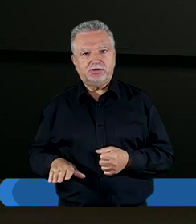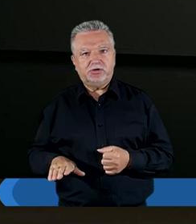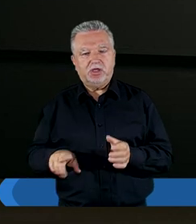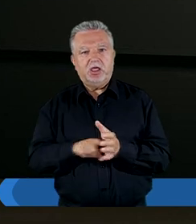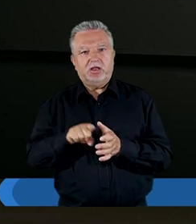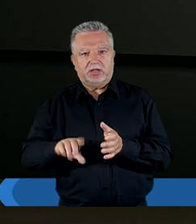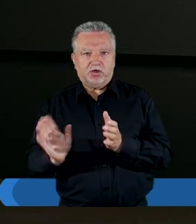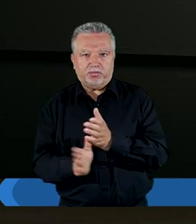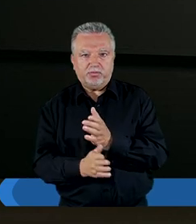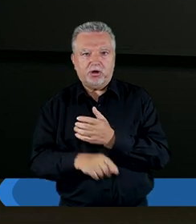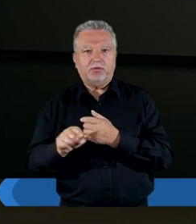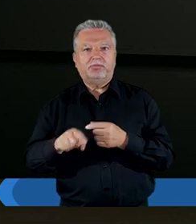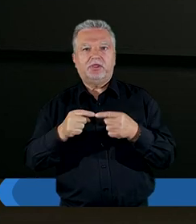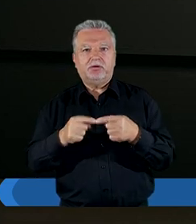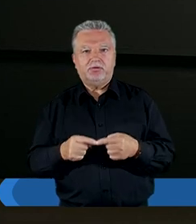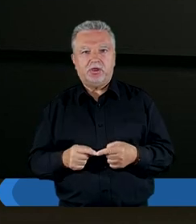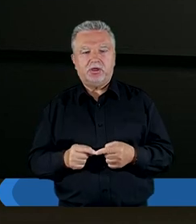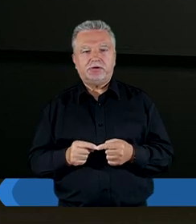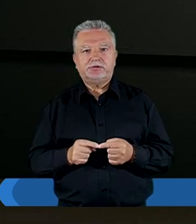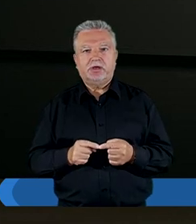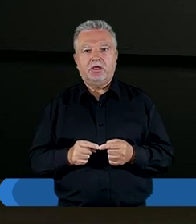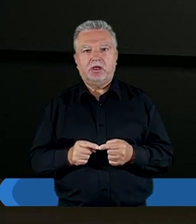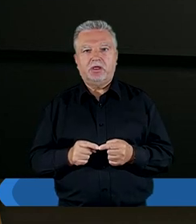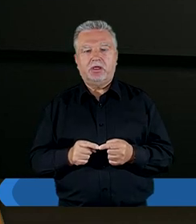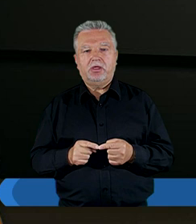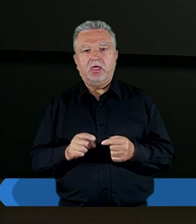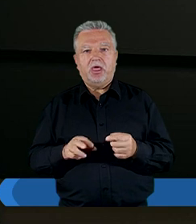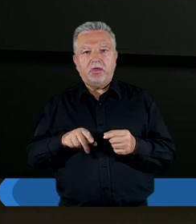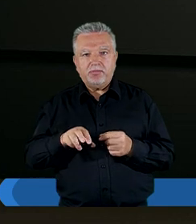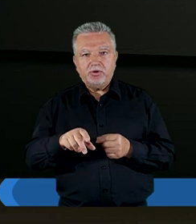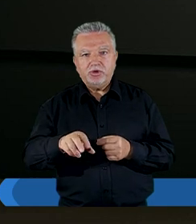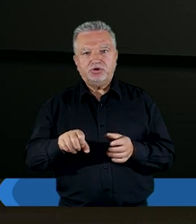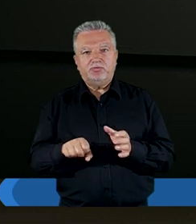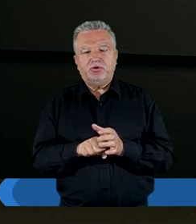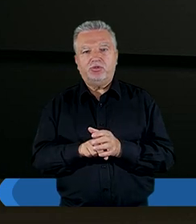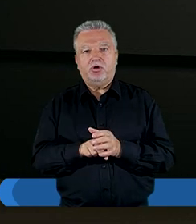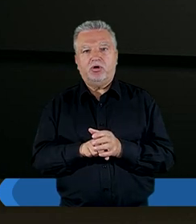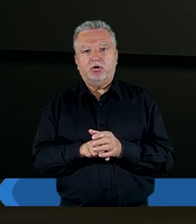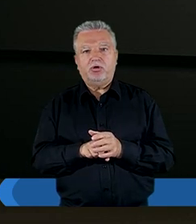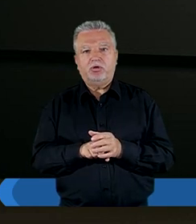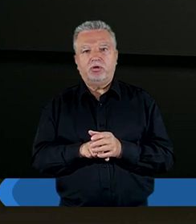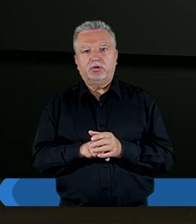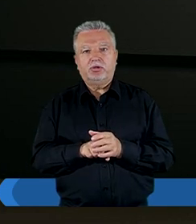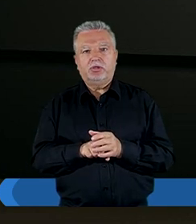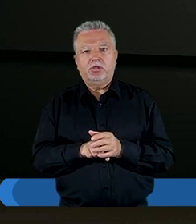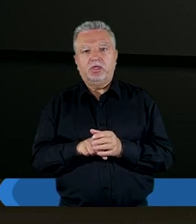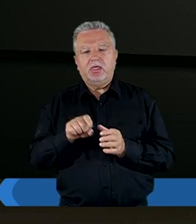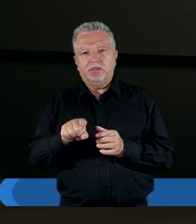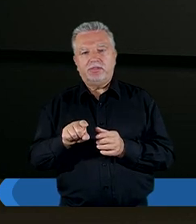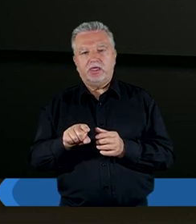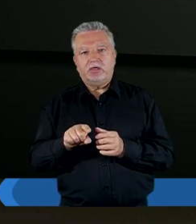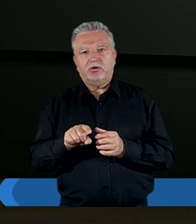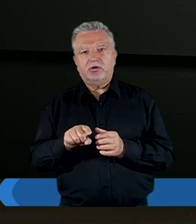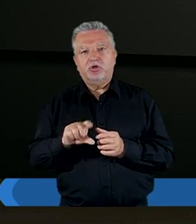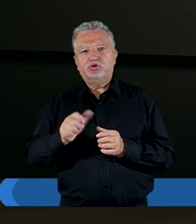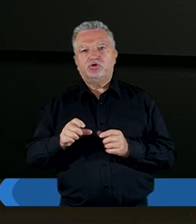Dlatego ja pominęłam już ten wiersz, bo tu Małgosia wspominała, więc przejdźmy jakby do tej scenerii, która